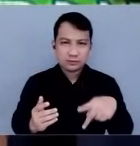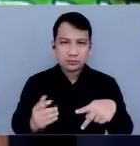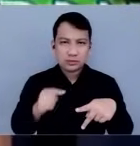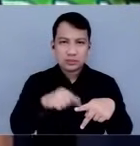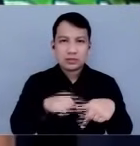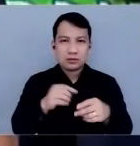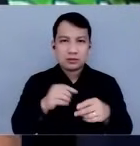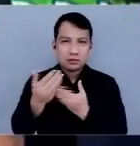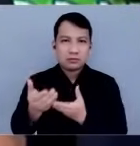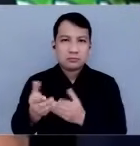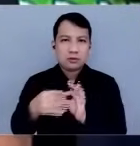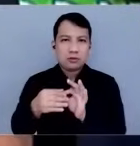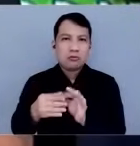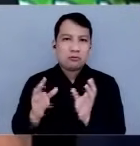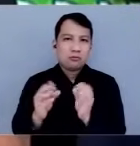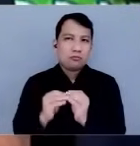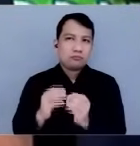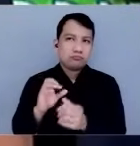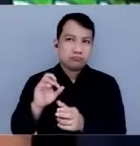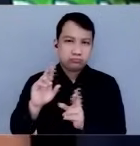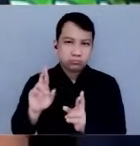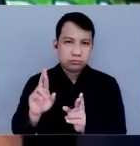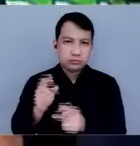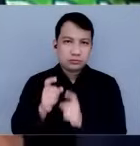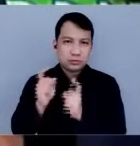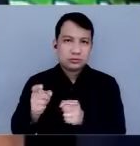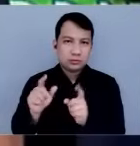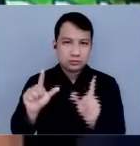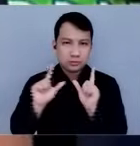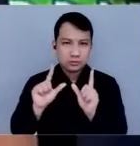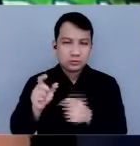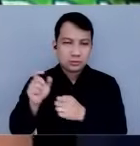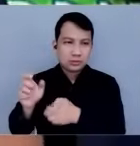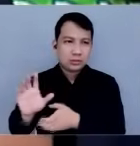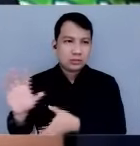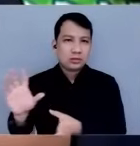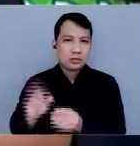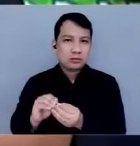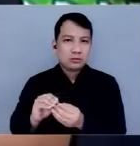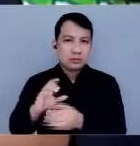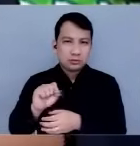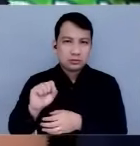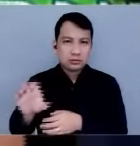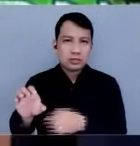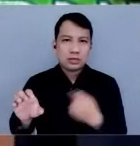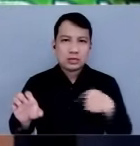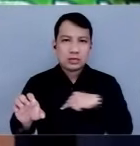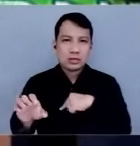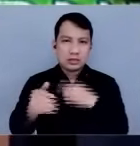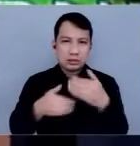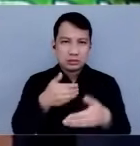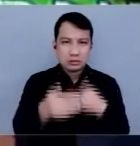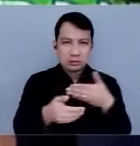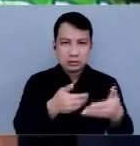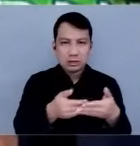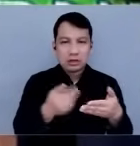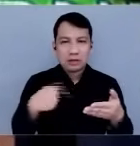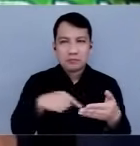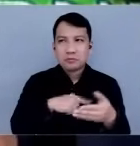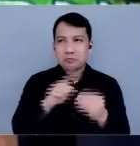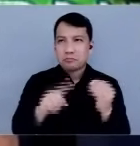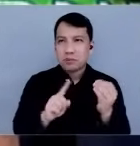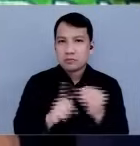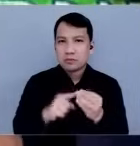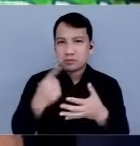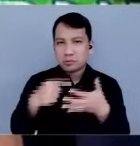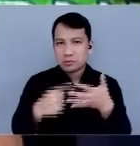po ng reward po with respect to this case. Pero kailangan po kasing dumaan po sa proseso yan in terms of auditing,